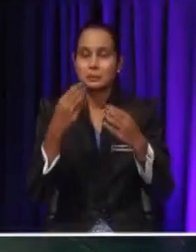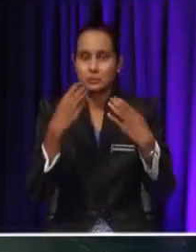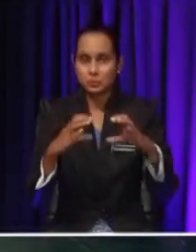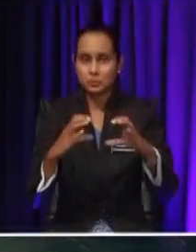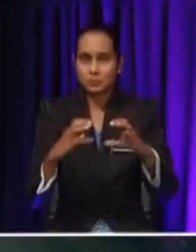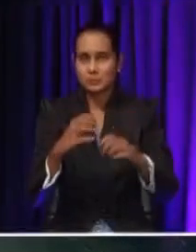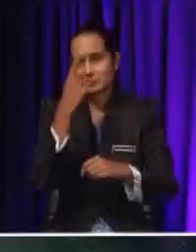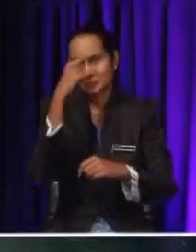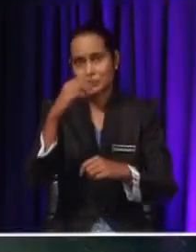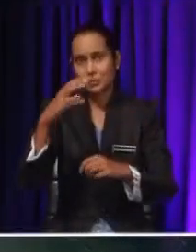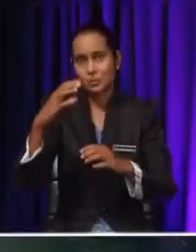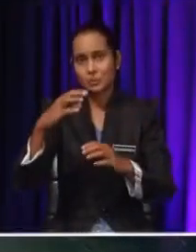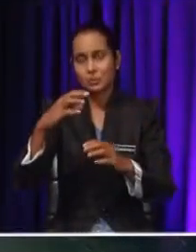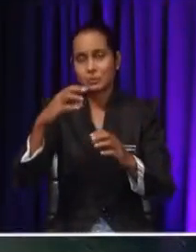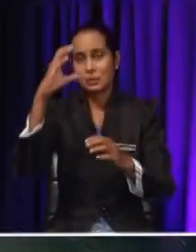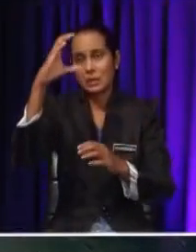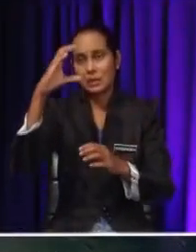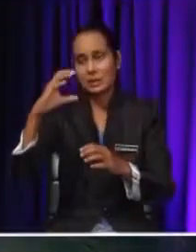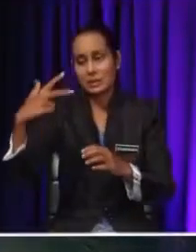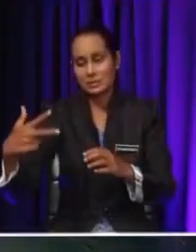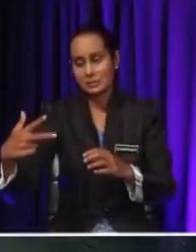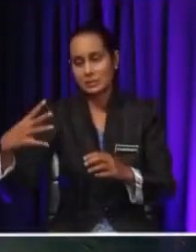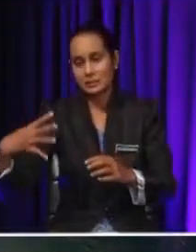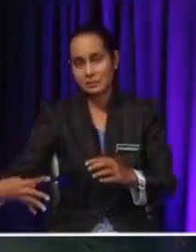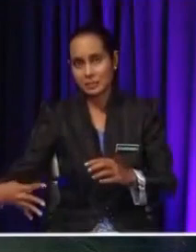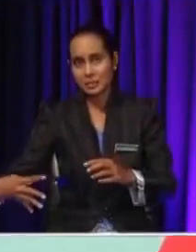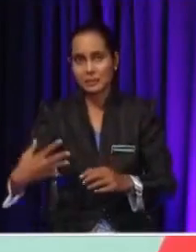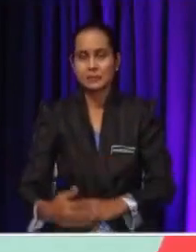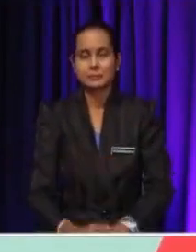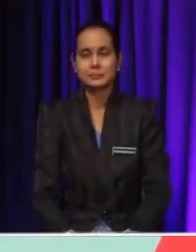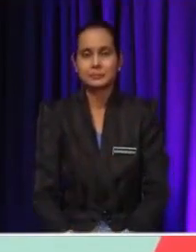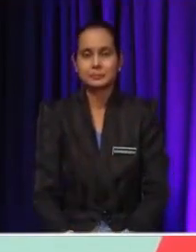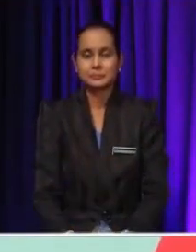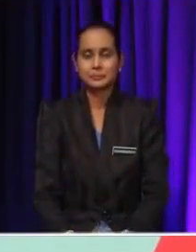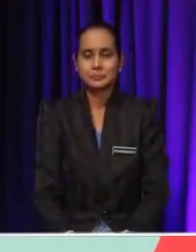berangkat ketiga dan keempat cepat angkat tangan